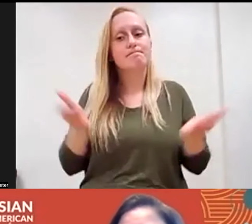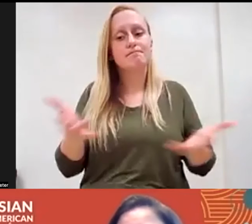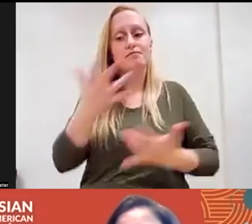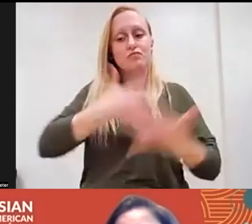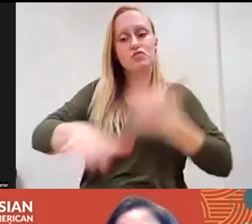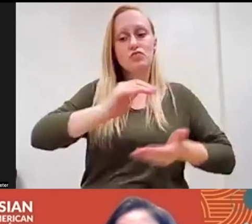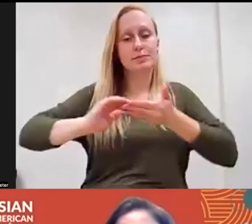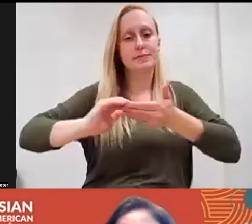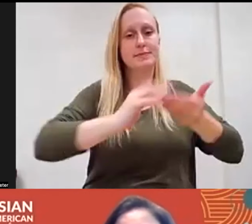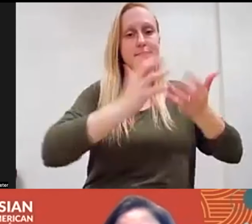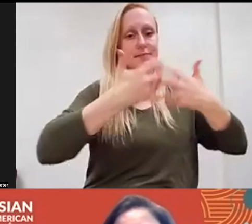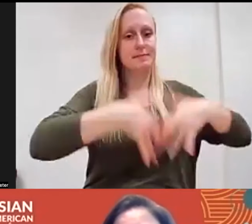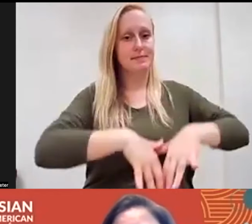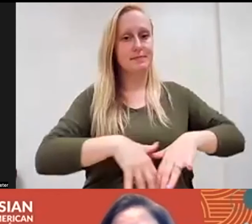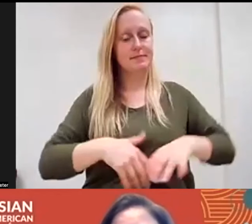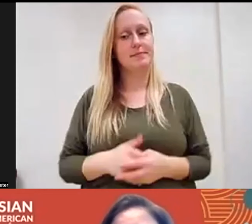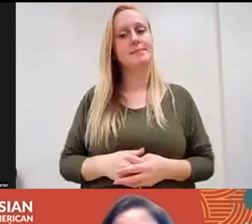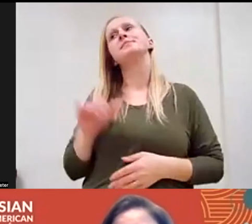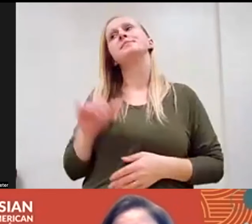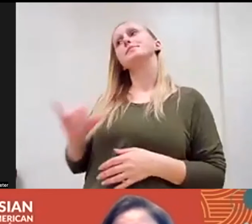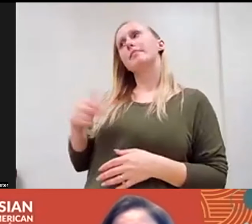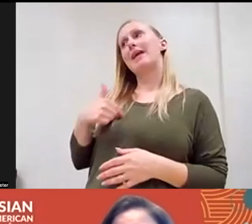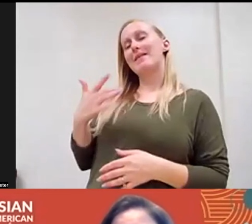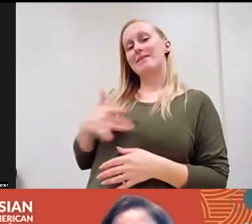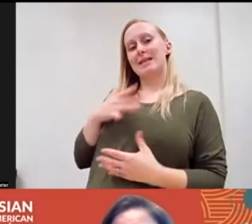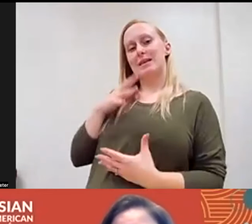وهذا هو ما كيف يعبرون عنه.